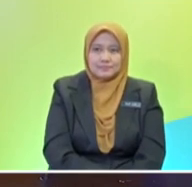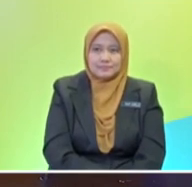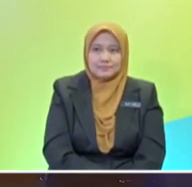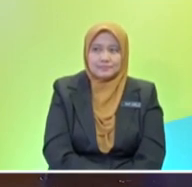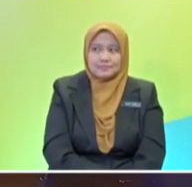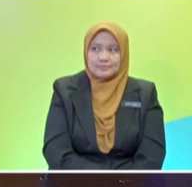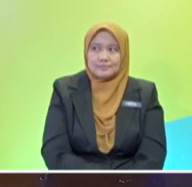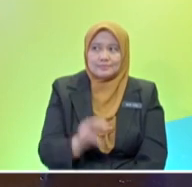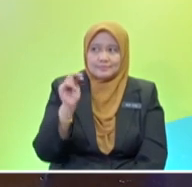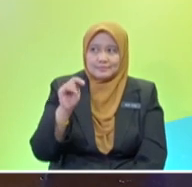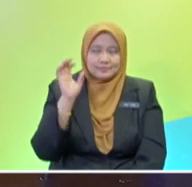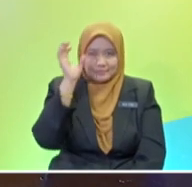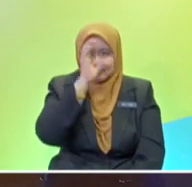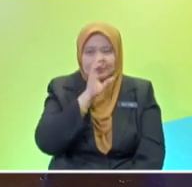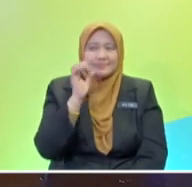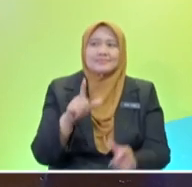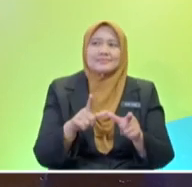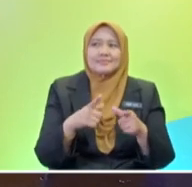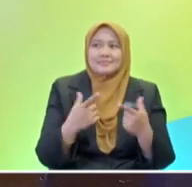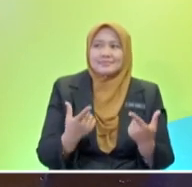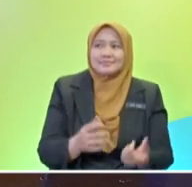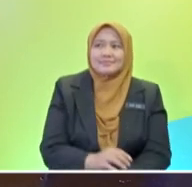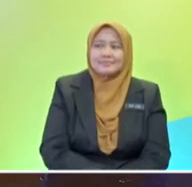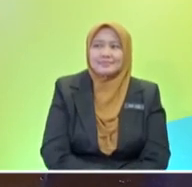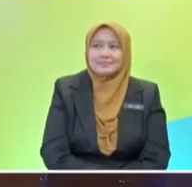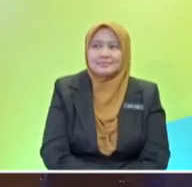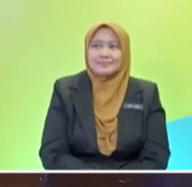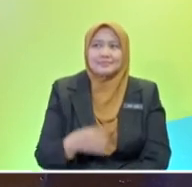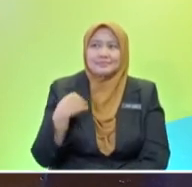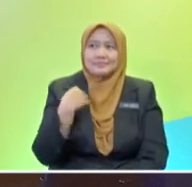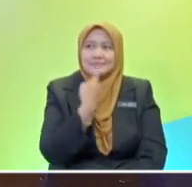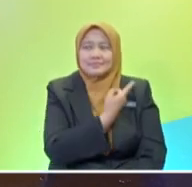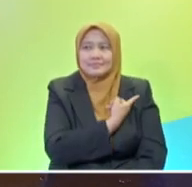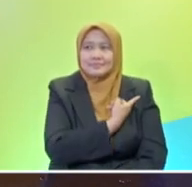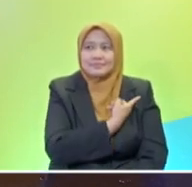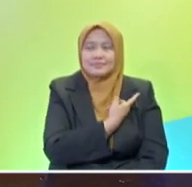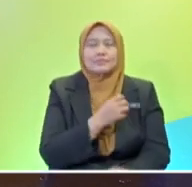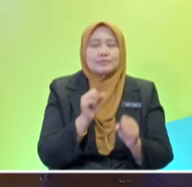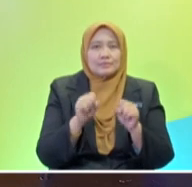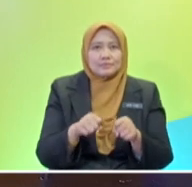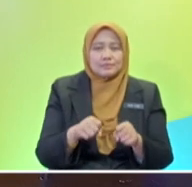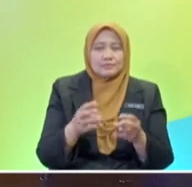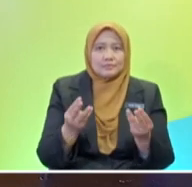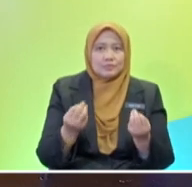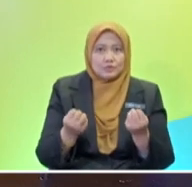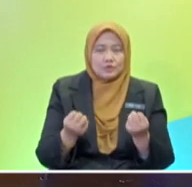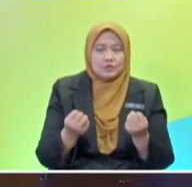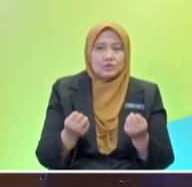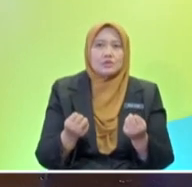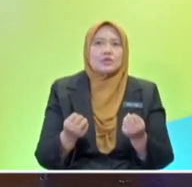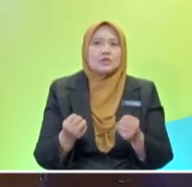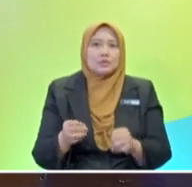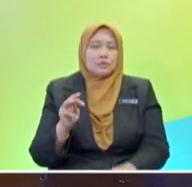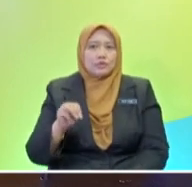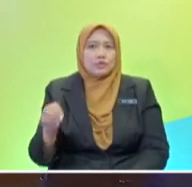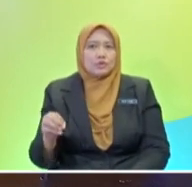Nanti kita carilah. Nanti kita cari sebenarnya. Okey Din. Apa kata kita minta juga murid-murid cari empat bentuk yang dah pun cikgu